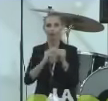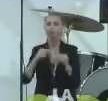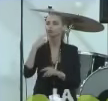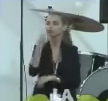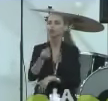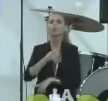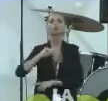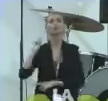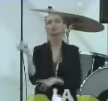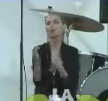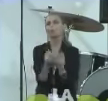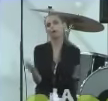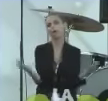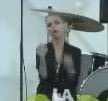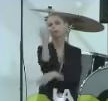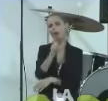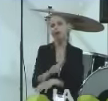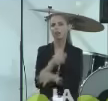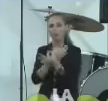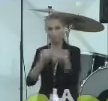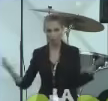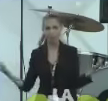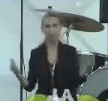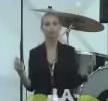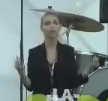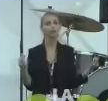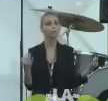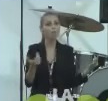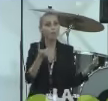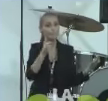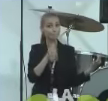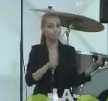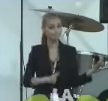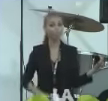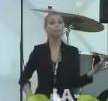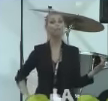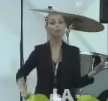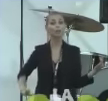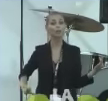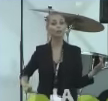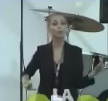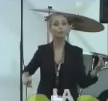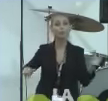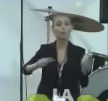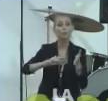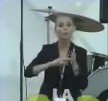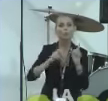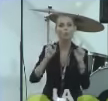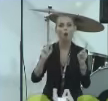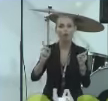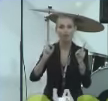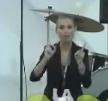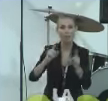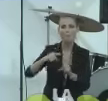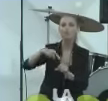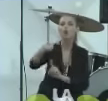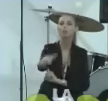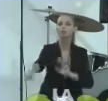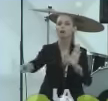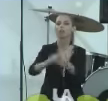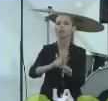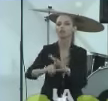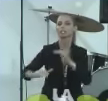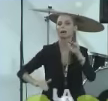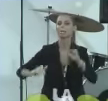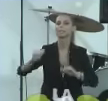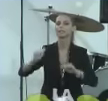bene. Certo, perché si precarizza, perché quello che fonda la prossima legge di stabilità, e lo